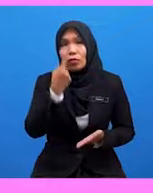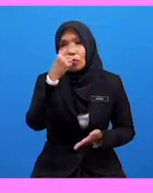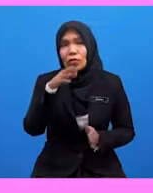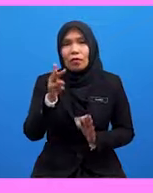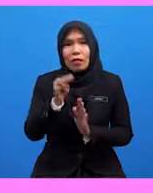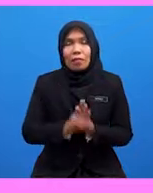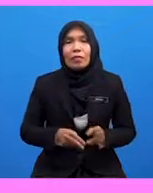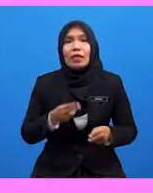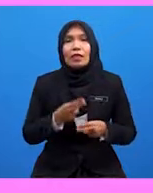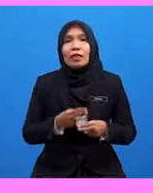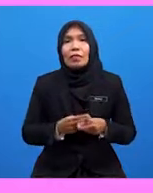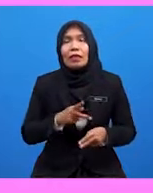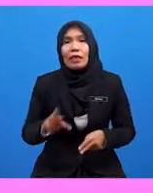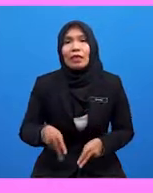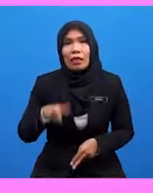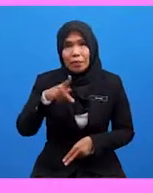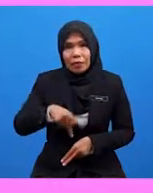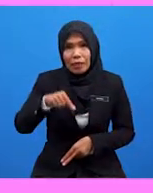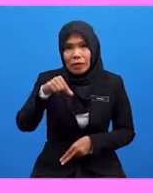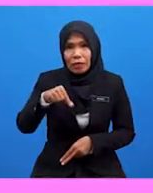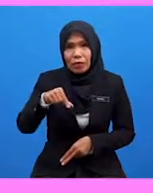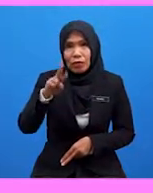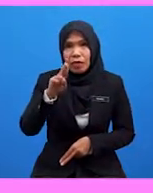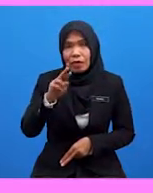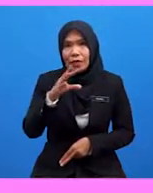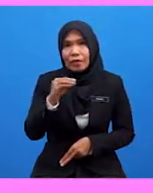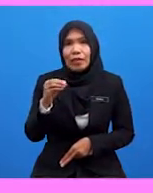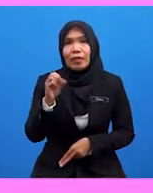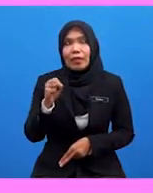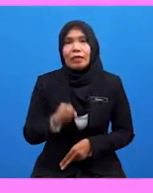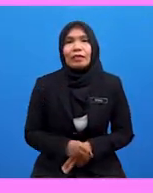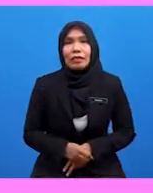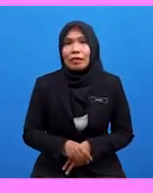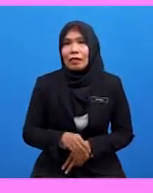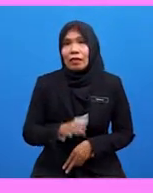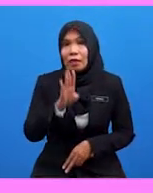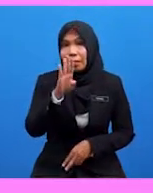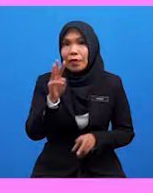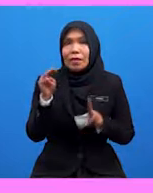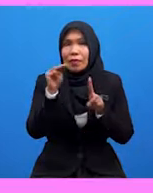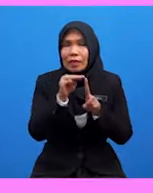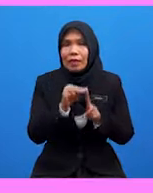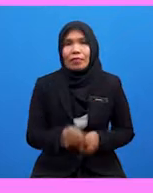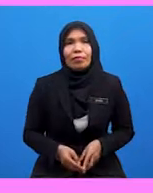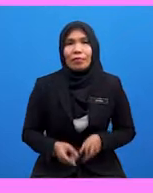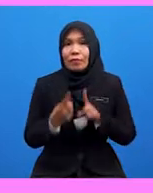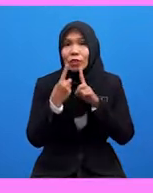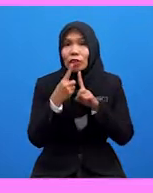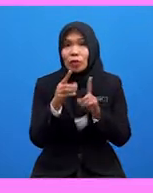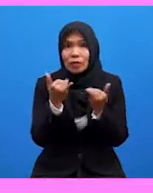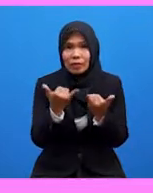P, Q, R dan S. Jumlah markah ialah 4. Cuba jawab sekarang.